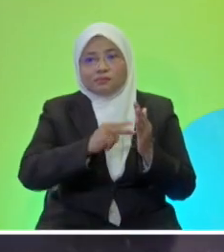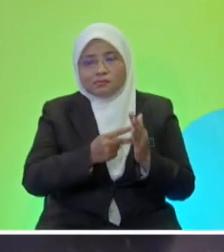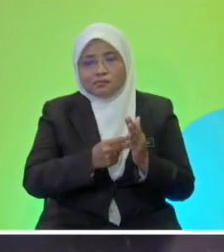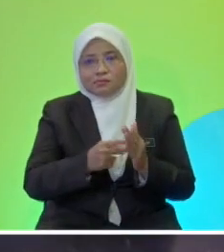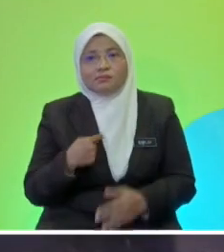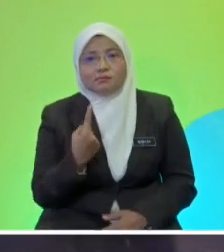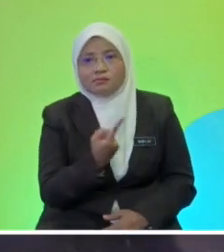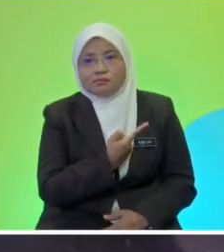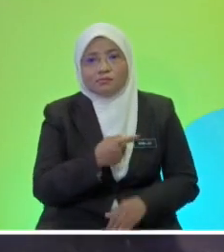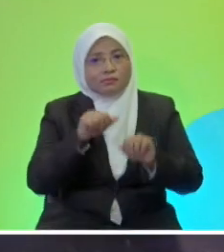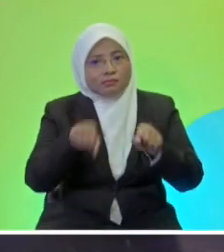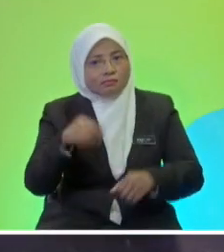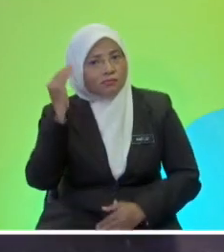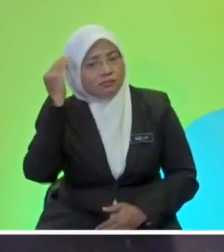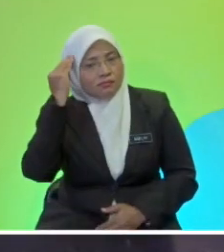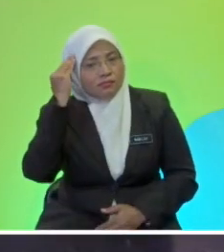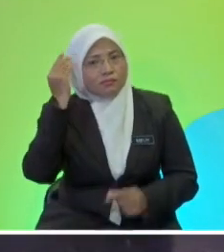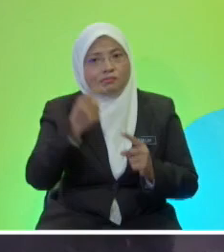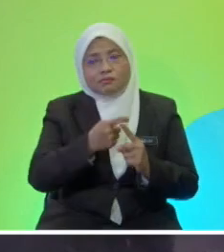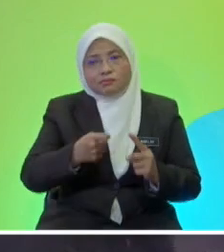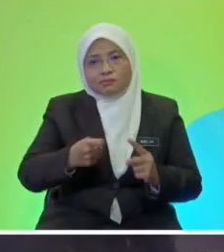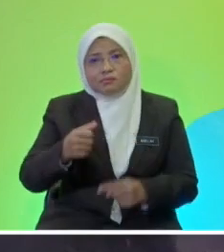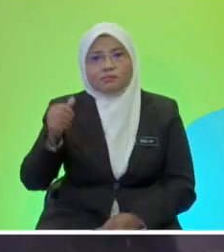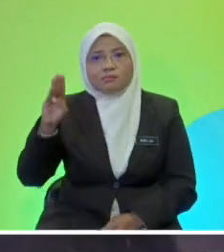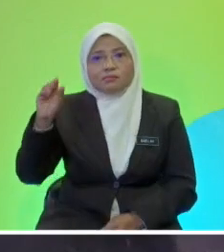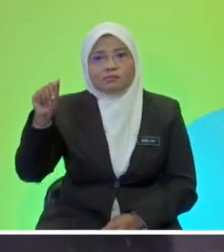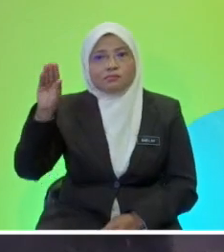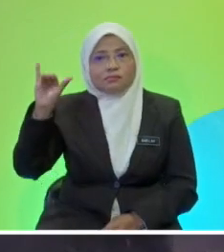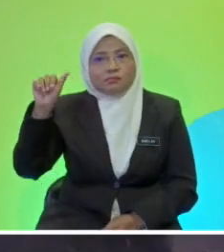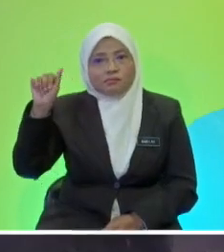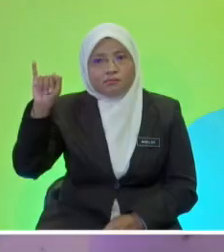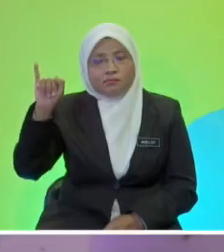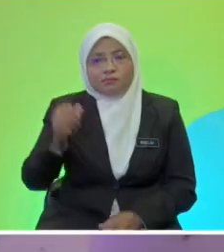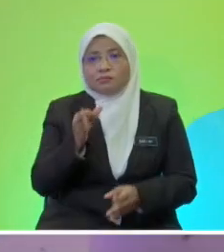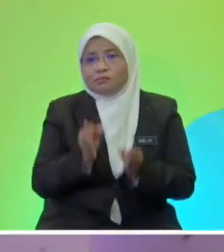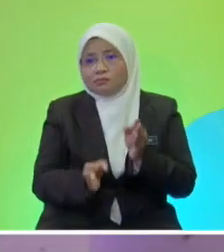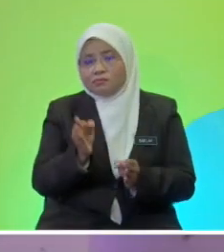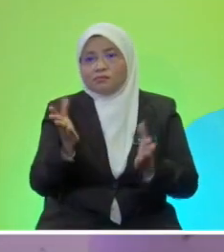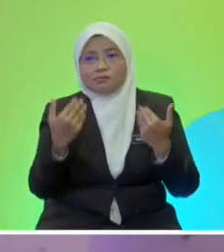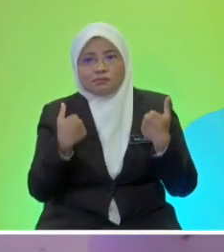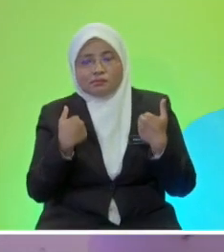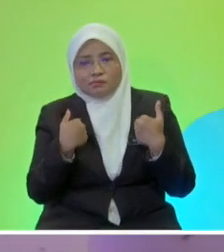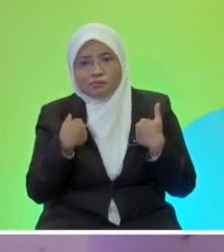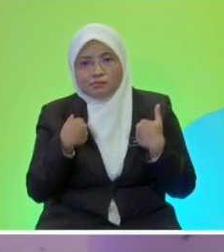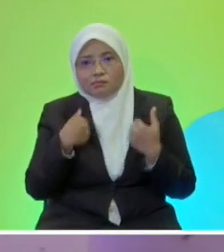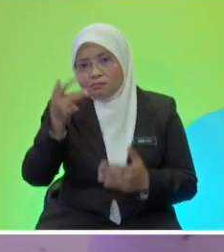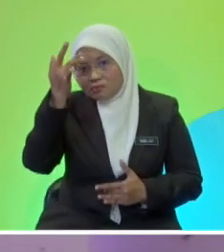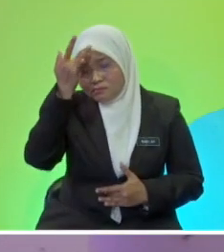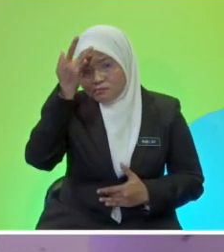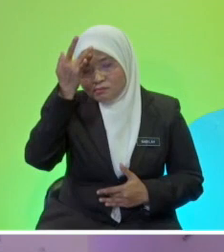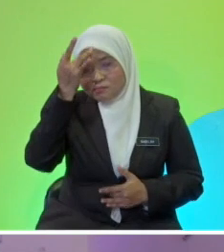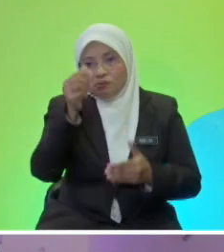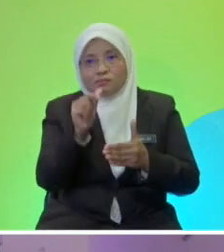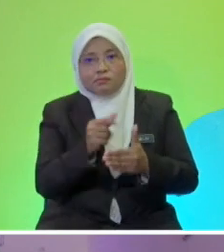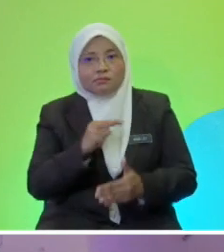kesan daripada bayi lagi jika ada kita boleh membuat persiapan lebih awal